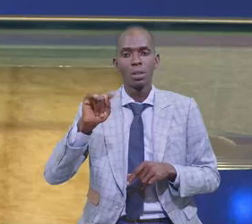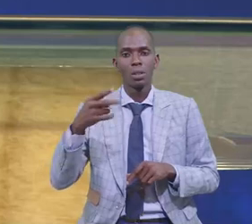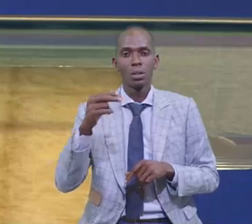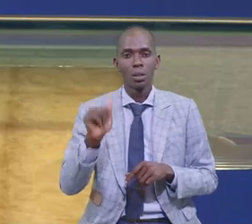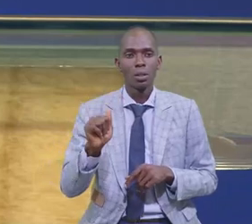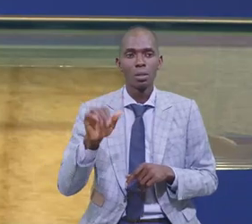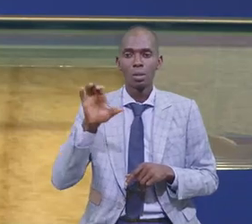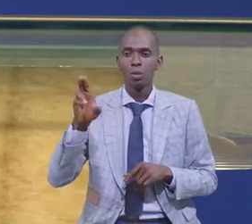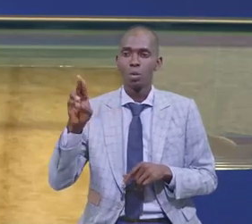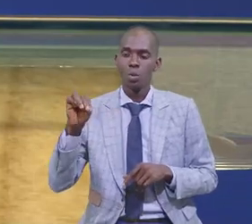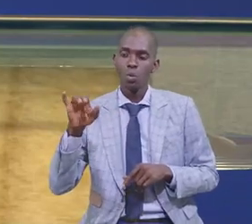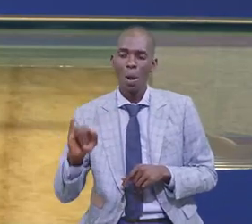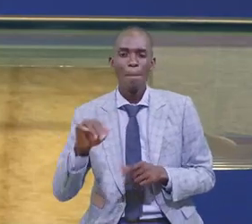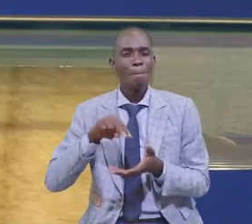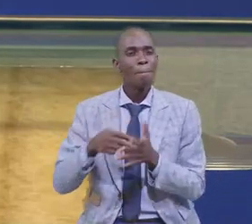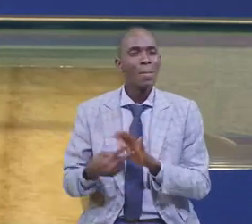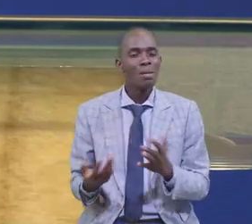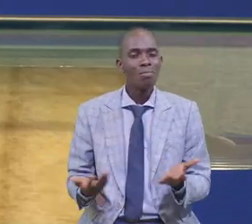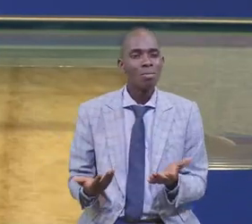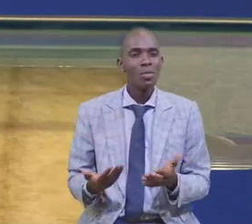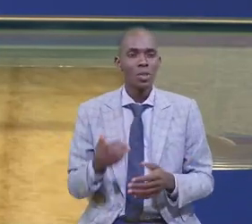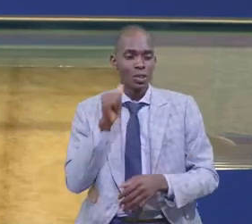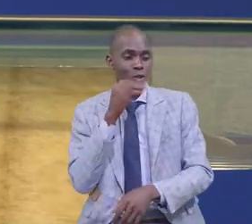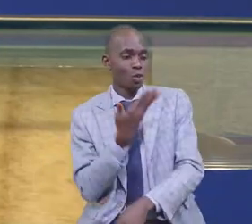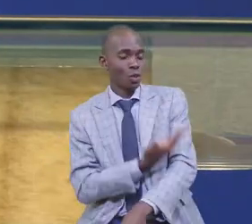qui signifie « Jeune fille,